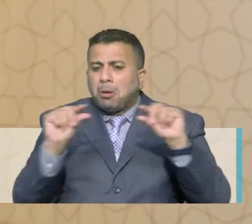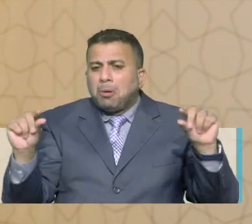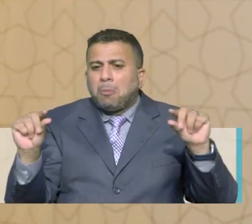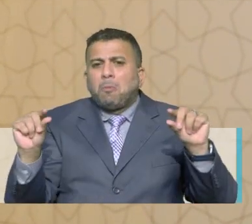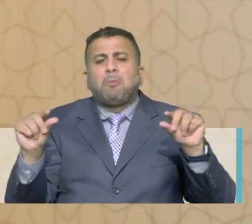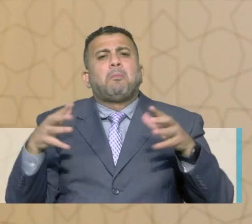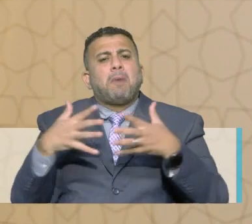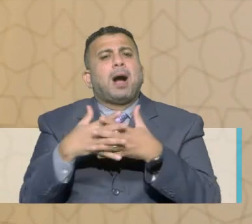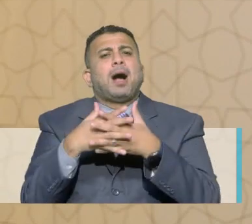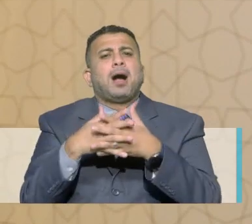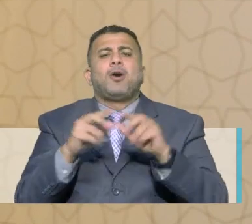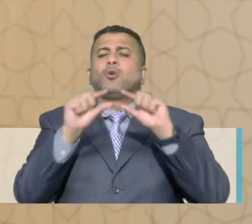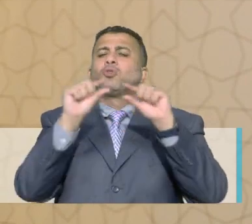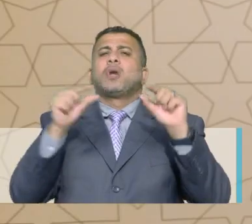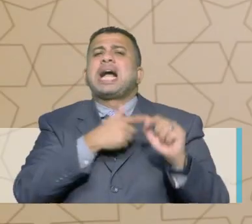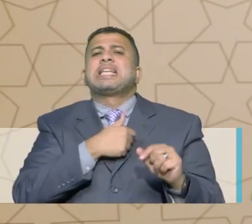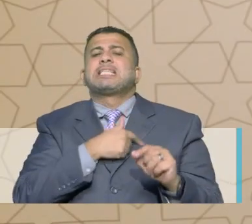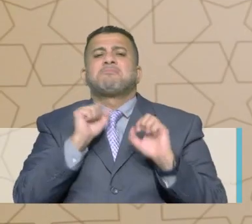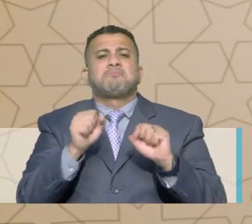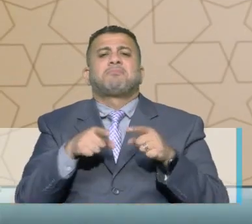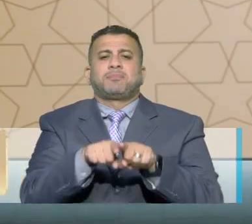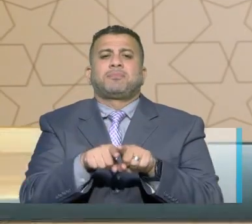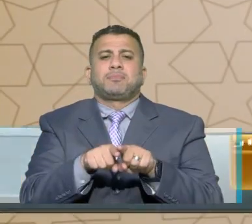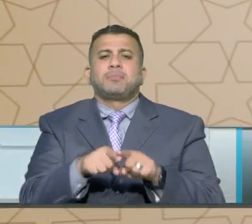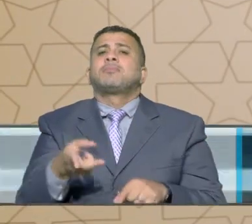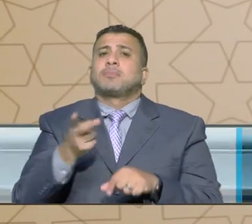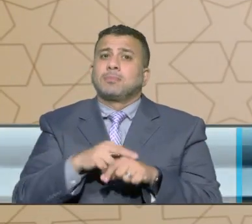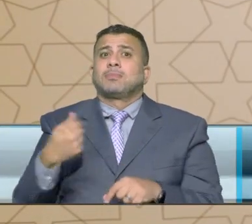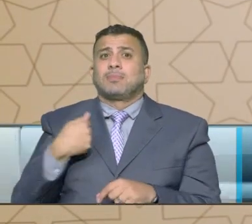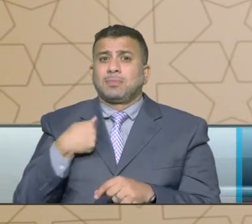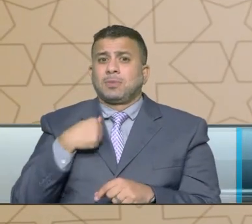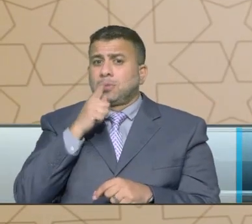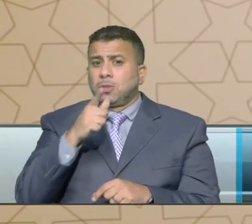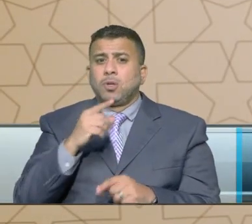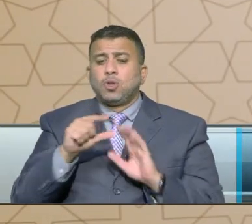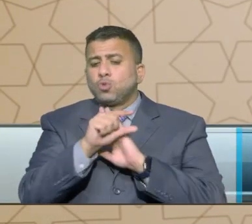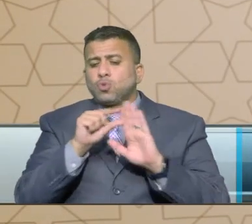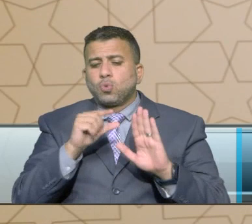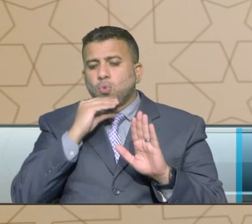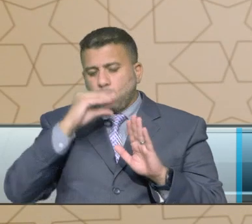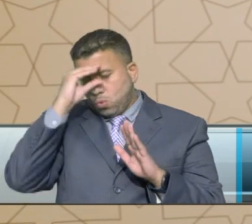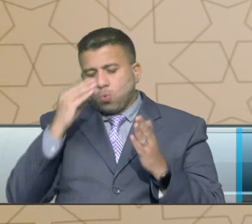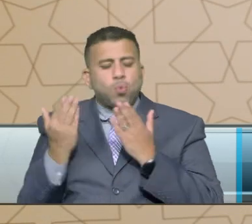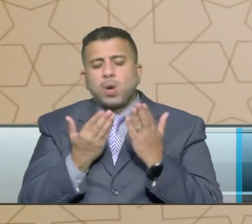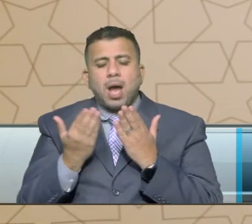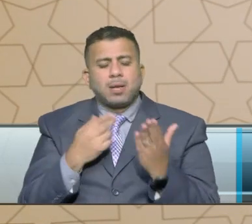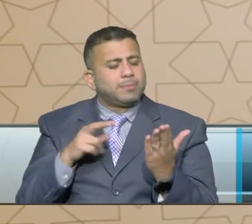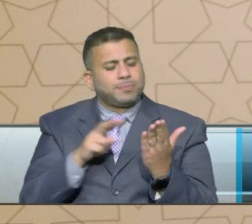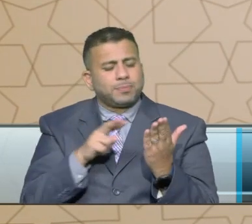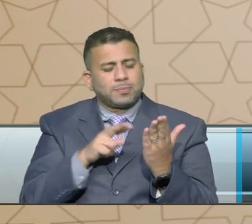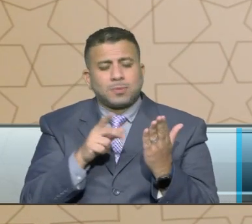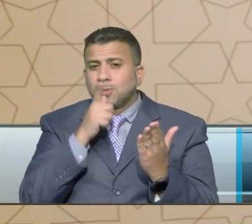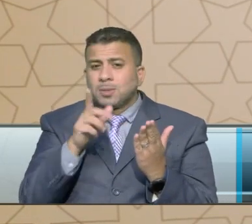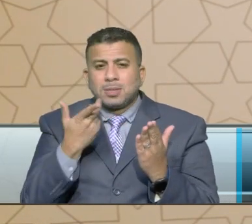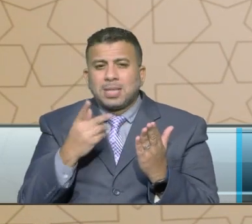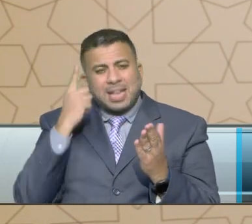منسجمه ايضا مع عنوان الصوره واسمها وعلينا كذلك عندما نقرا سوره من القران الكريم الا